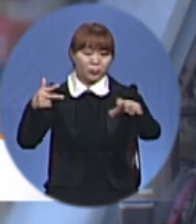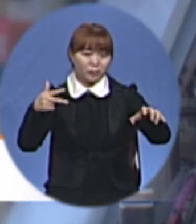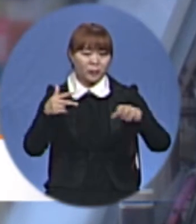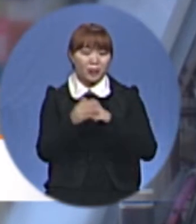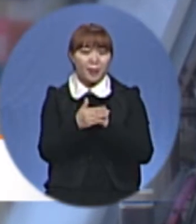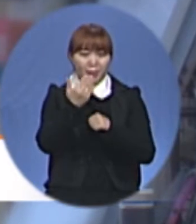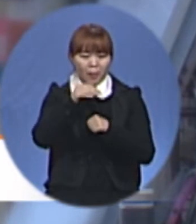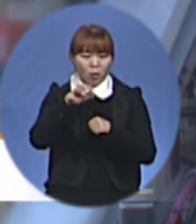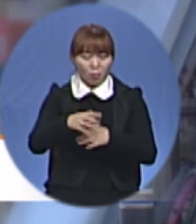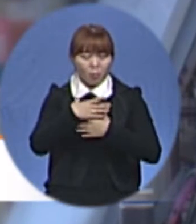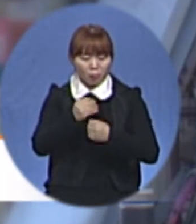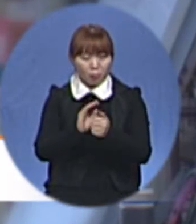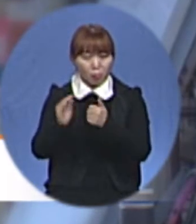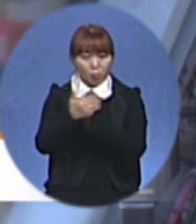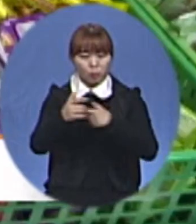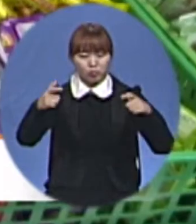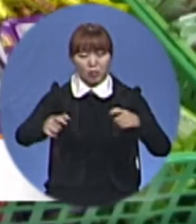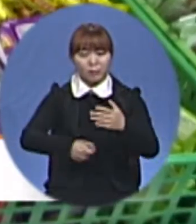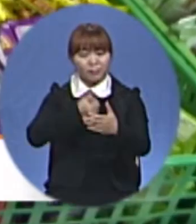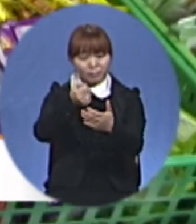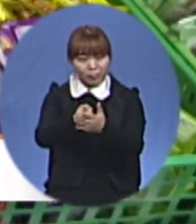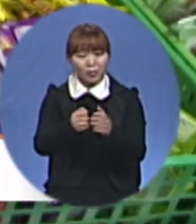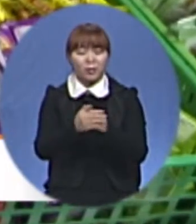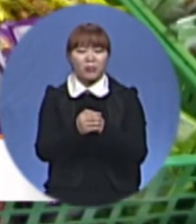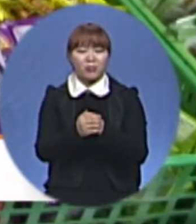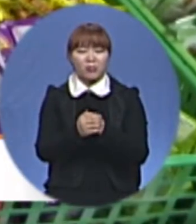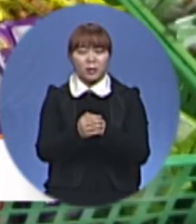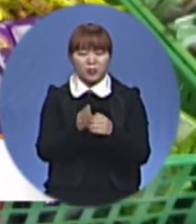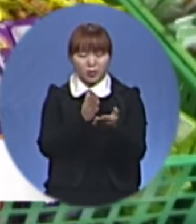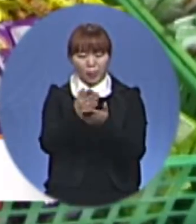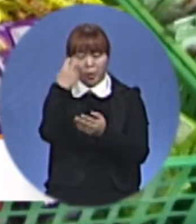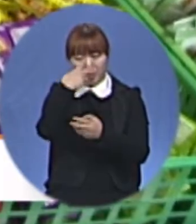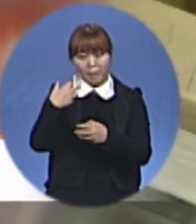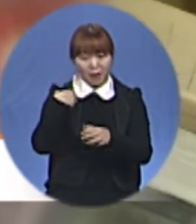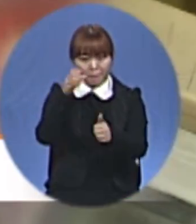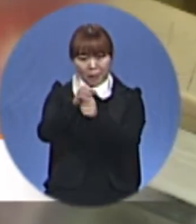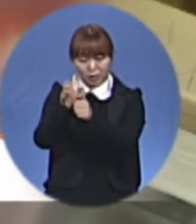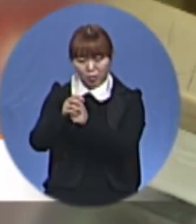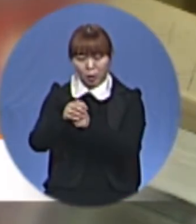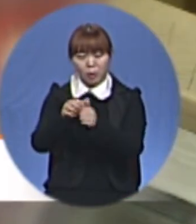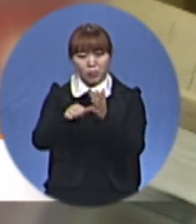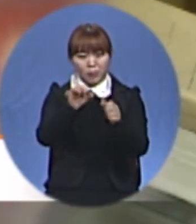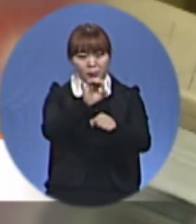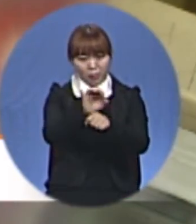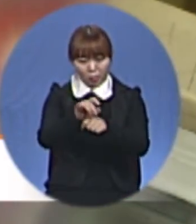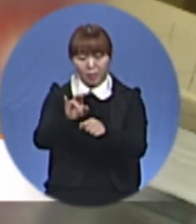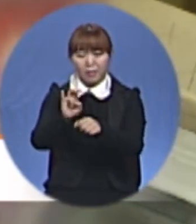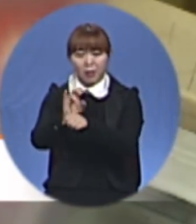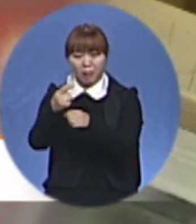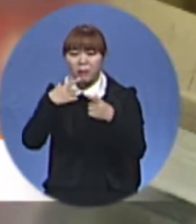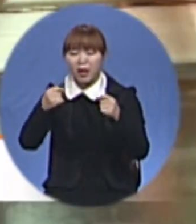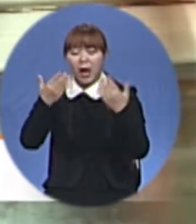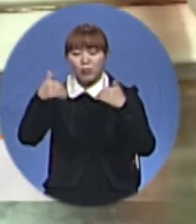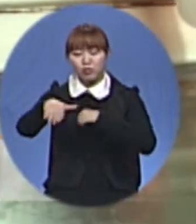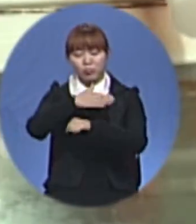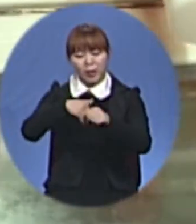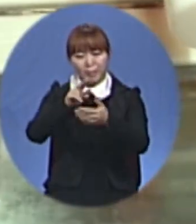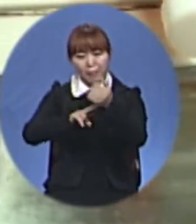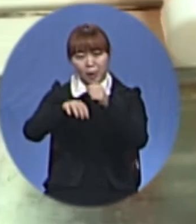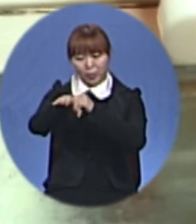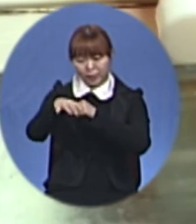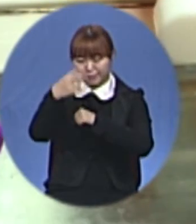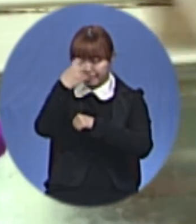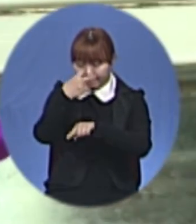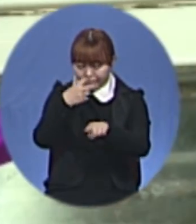어린이 식품안전보호구역으로 지정하고 전담관리원을 배치해 문구점, 매점 등 학교 주변 판매업소